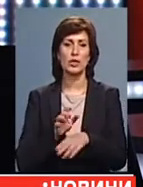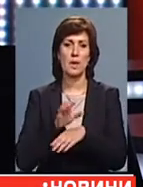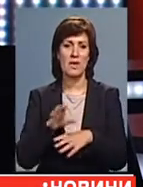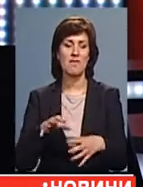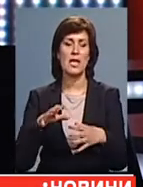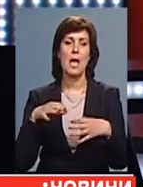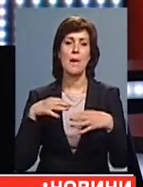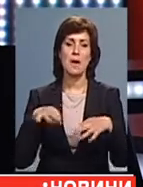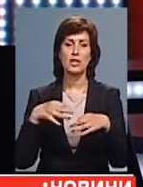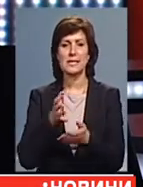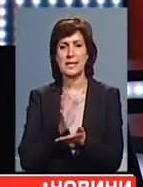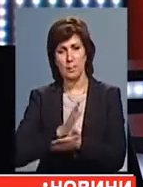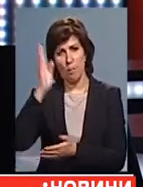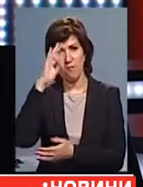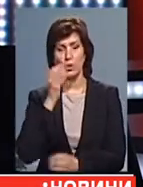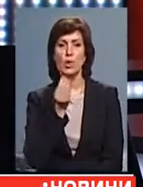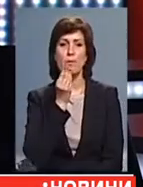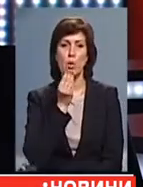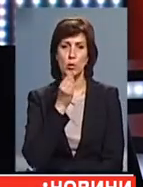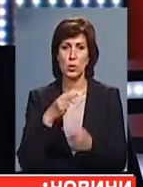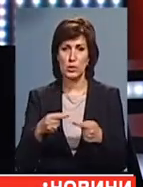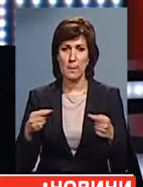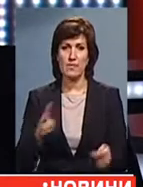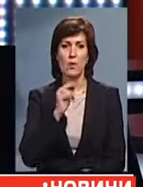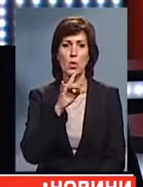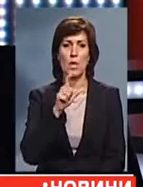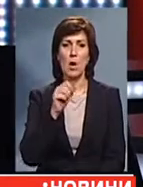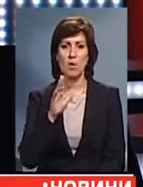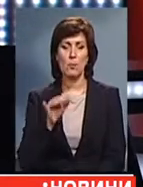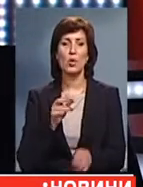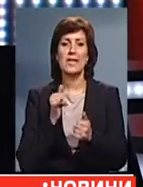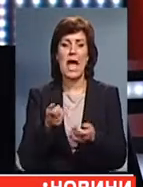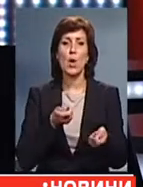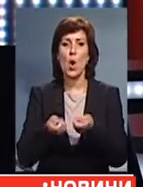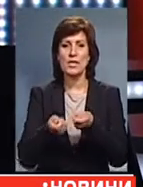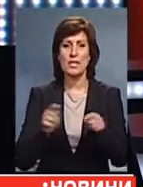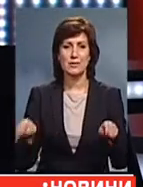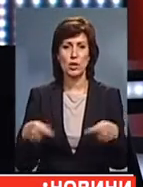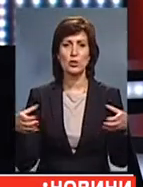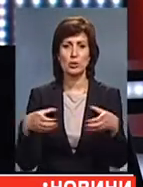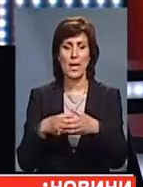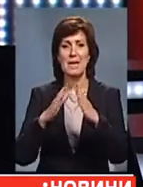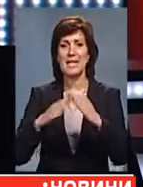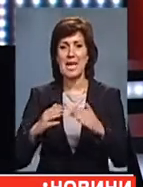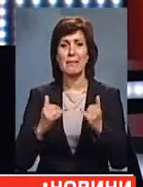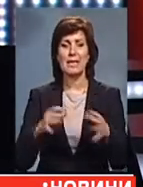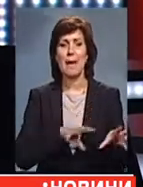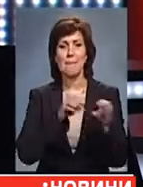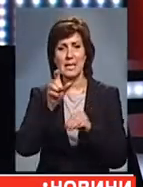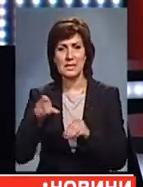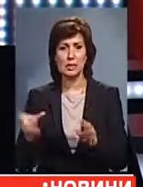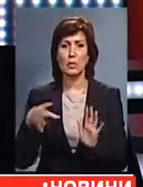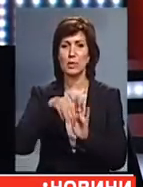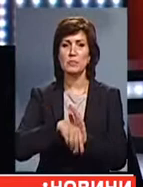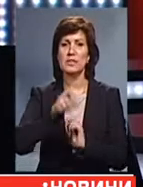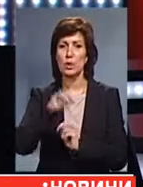з хлібом, водою та продуктами. У Курахумому для координації дій організували штаби, табір для переселенців. Щоб розмістити